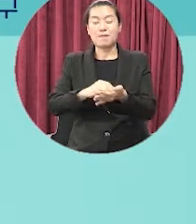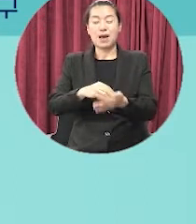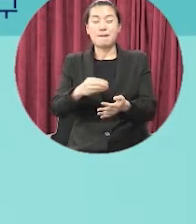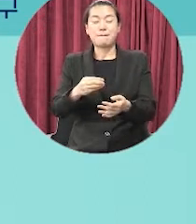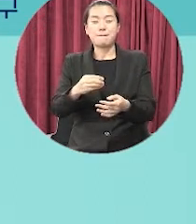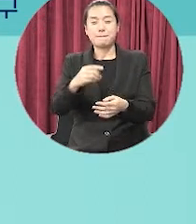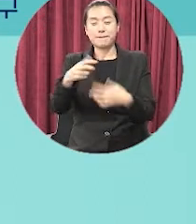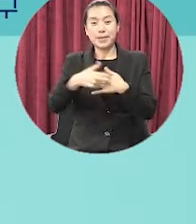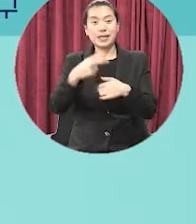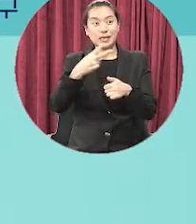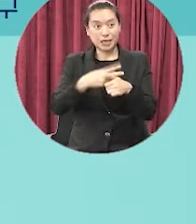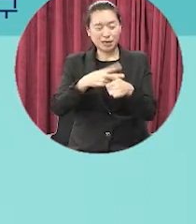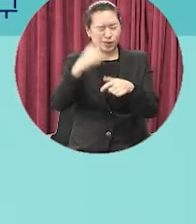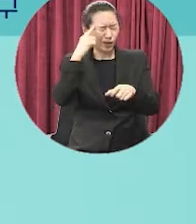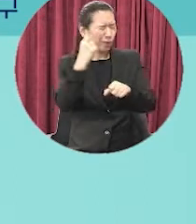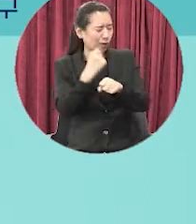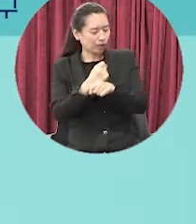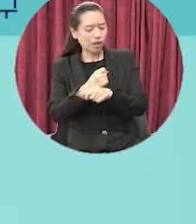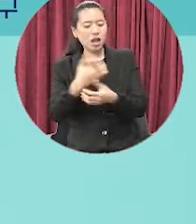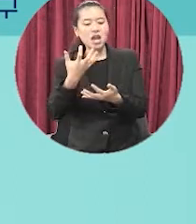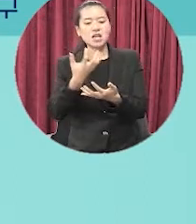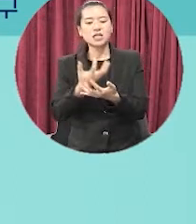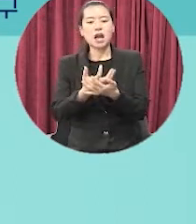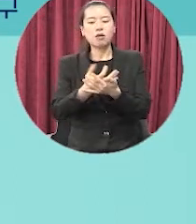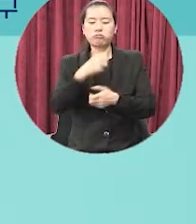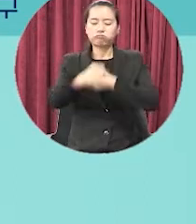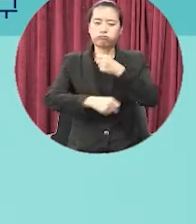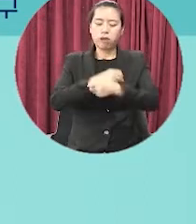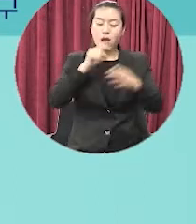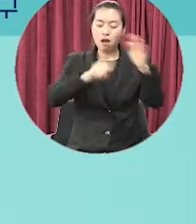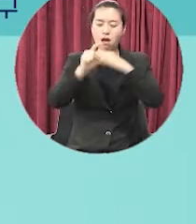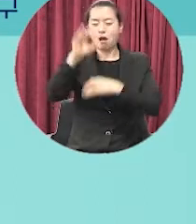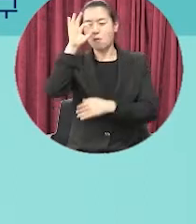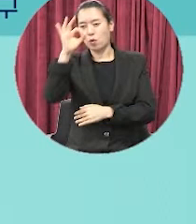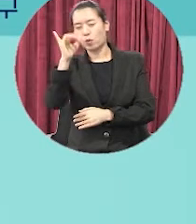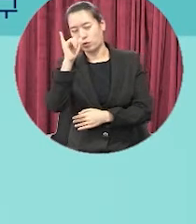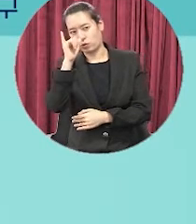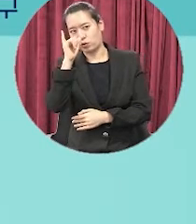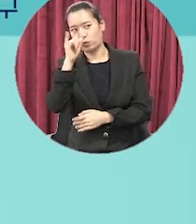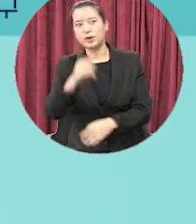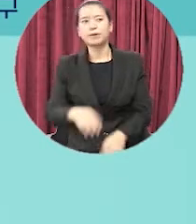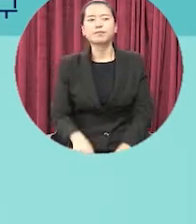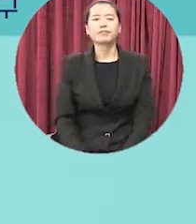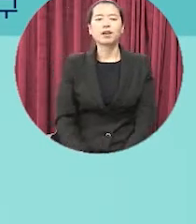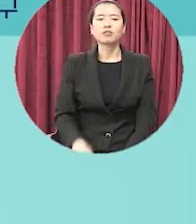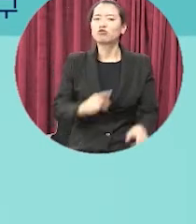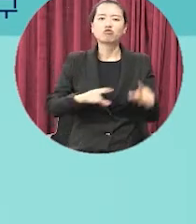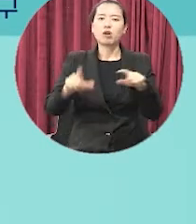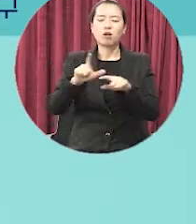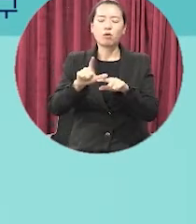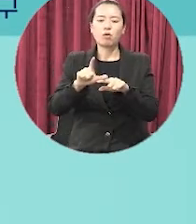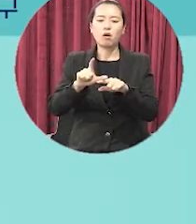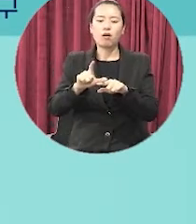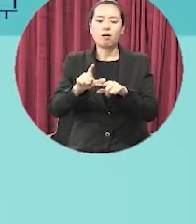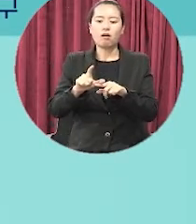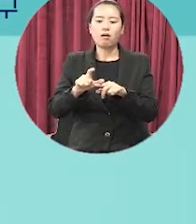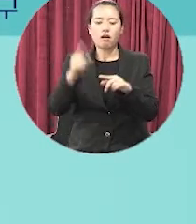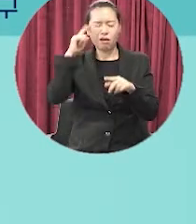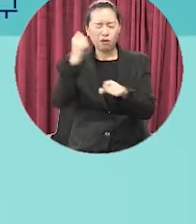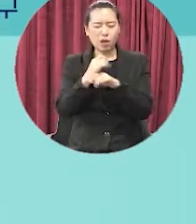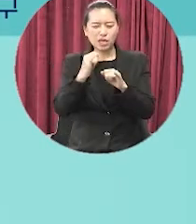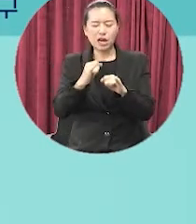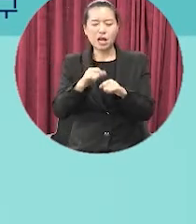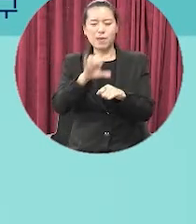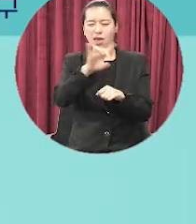해당하는 데이터 베이스에서 무제한적으로 할 수 있구요 마샬이 같은 경우에 자기 1개 기관에서 만 받으면 대상 추가로 받은 적 없습니까 이